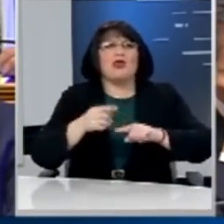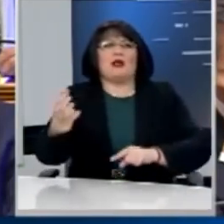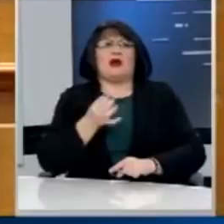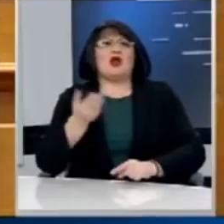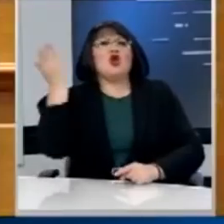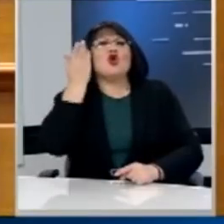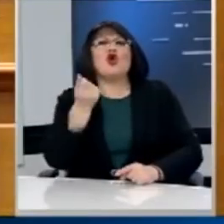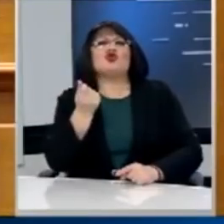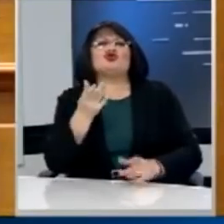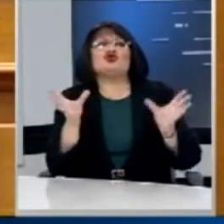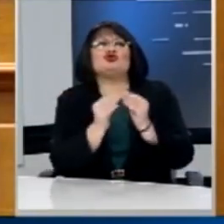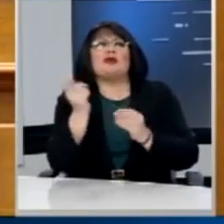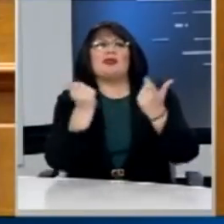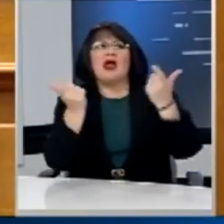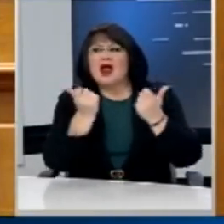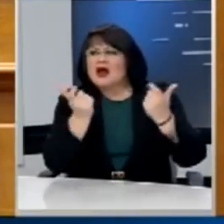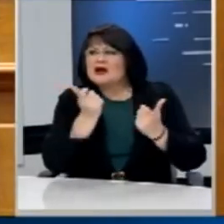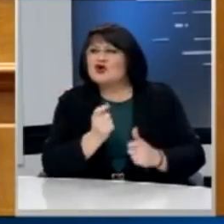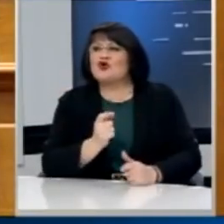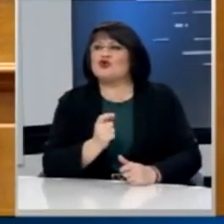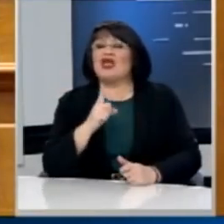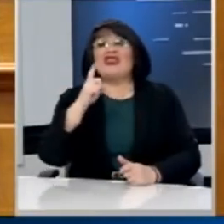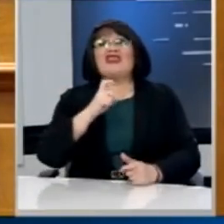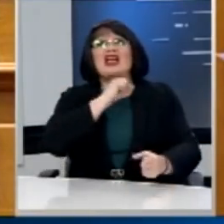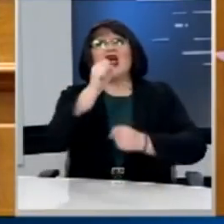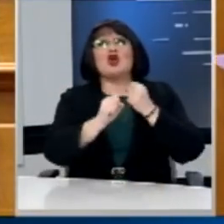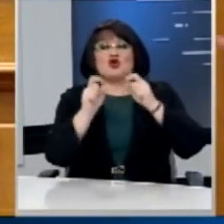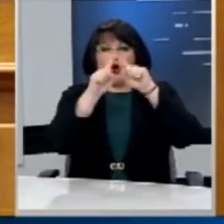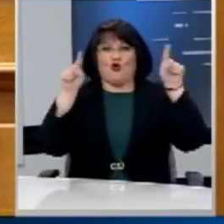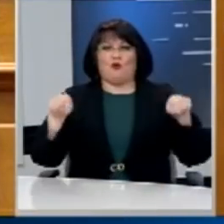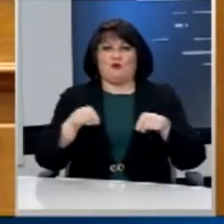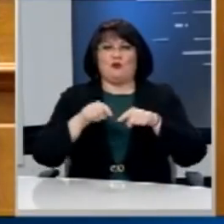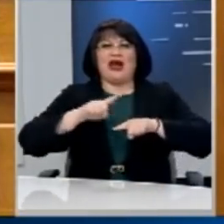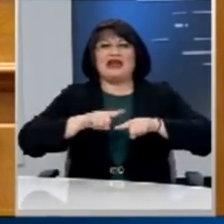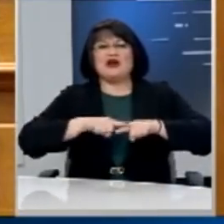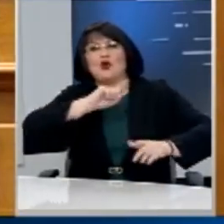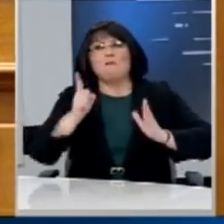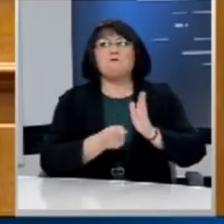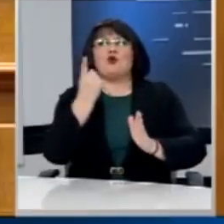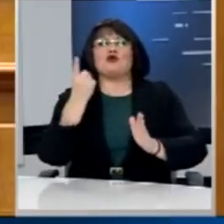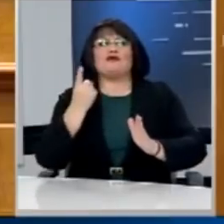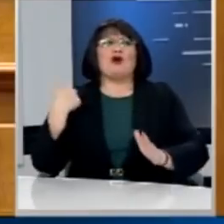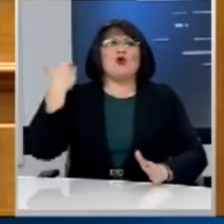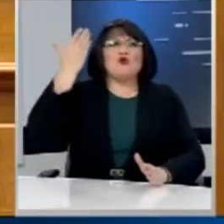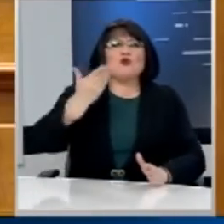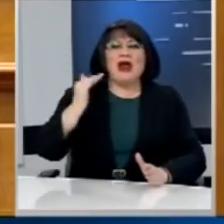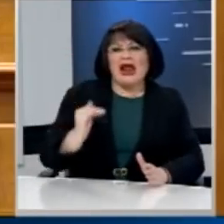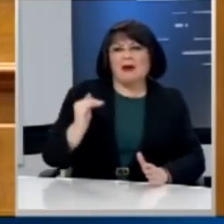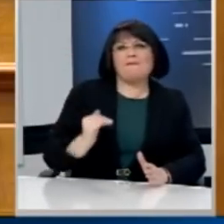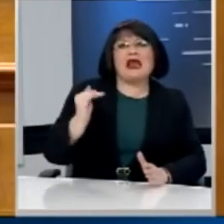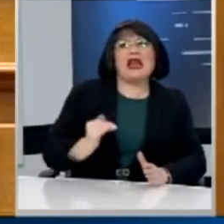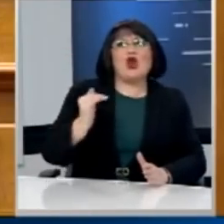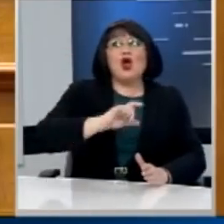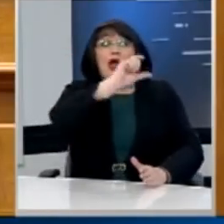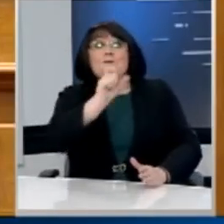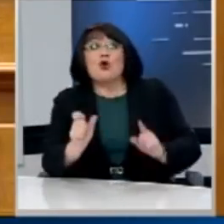Κόστος δανεισμού της χώρας, δεκαετές ομόλογο, για πρώτη φορά μετά από πολύ καιρό χαμηλότερο από αυτό